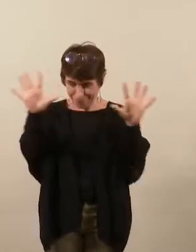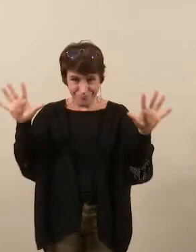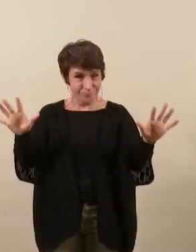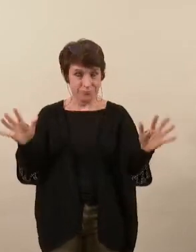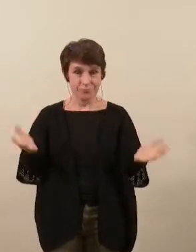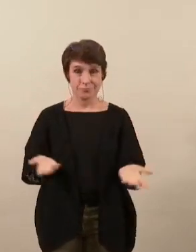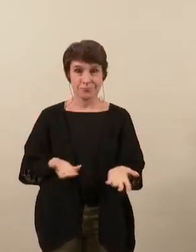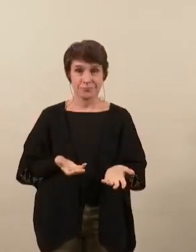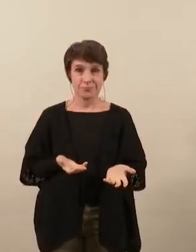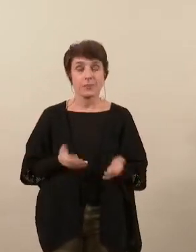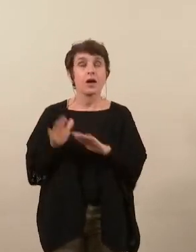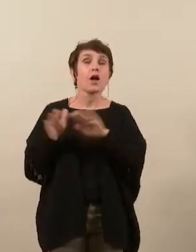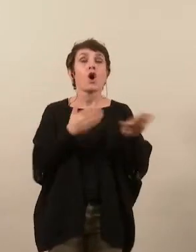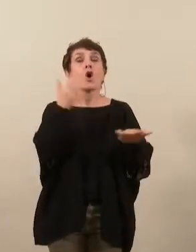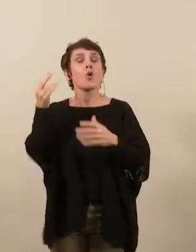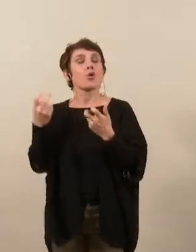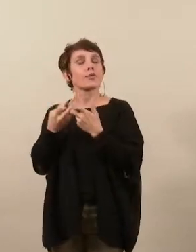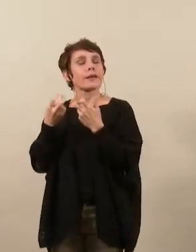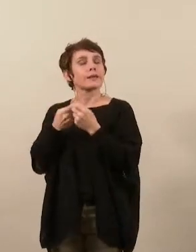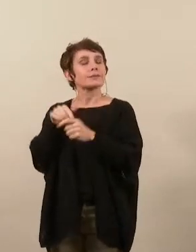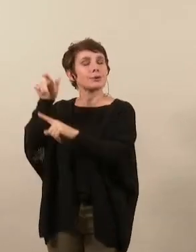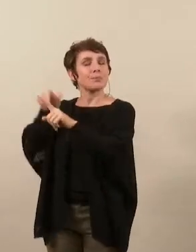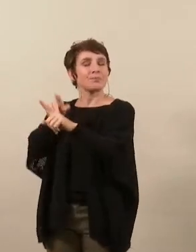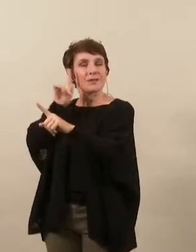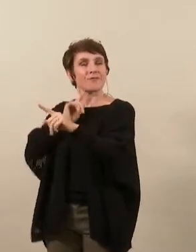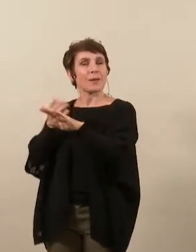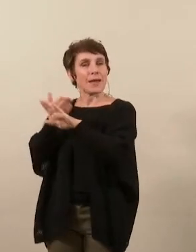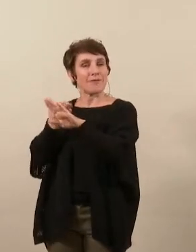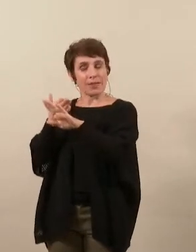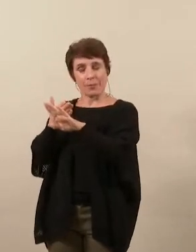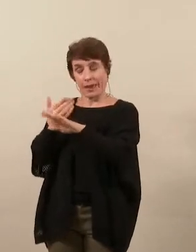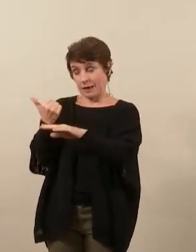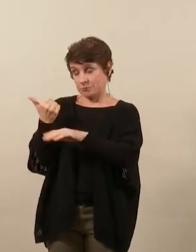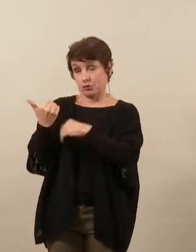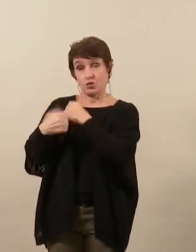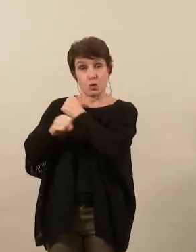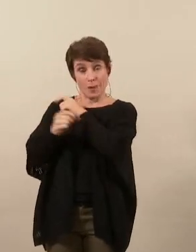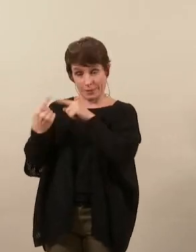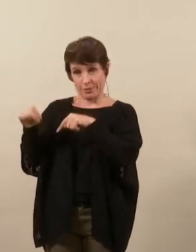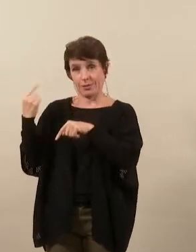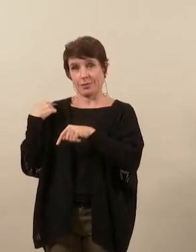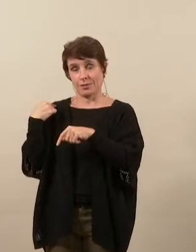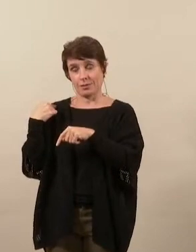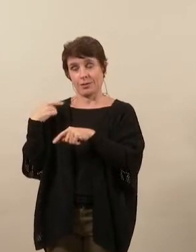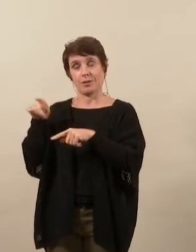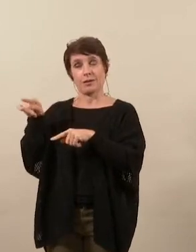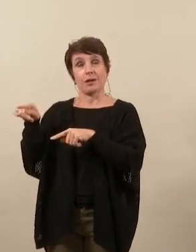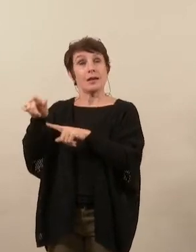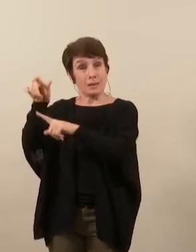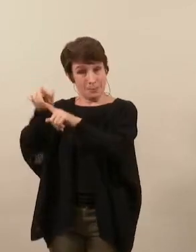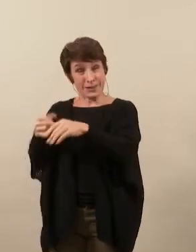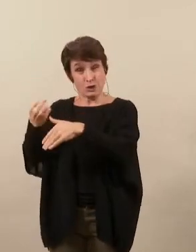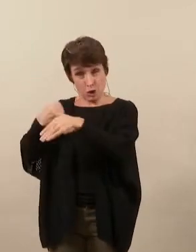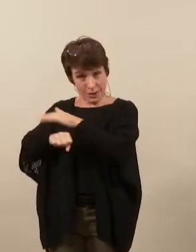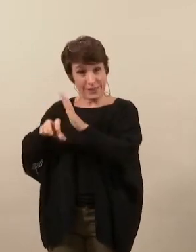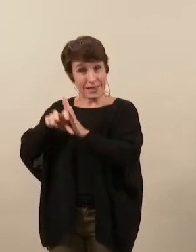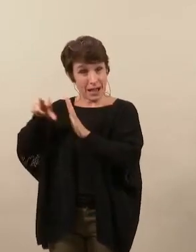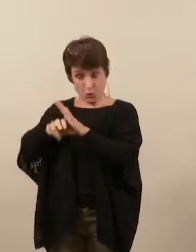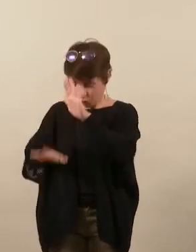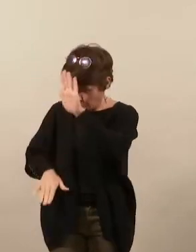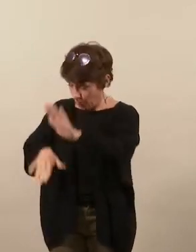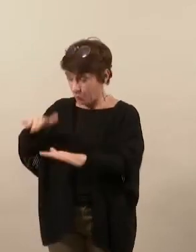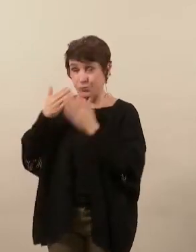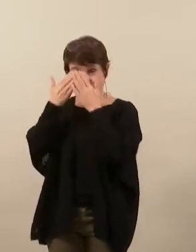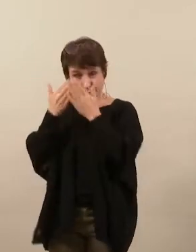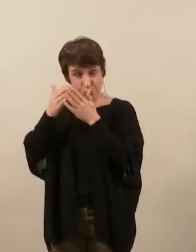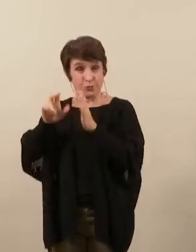exemple d'une infirmière la semaine dernière, fin de semaine dernière, une personne née à Grenoble, qui a fait ses études à Grenoble, qui a grandi